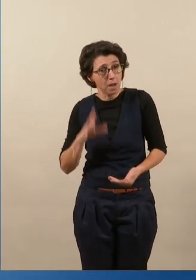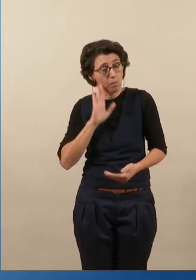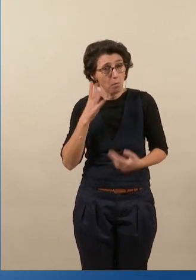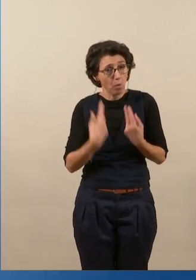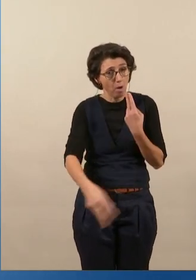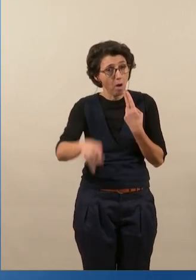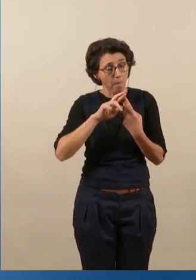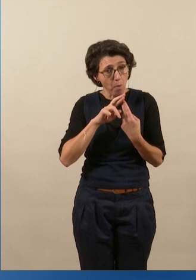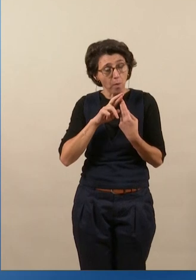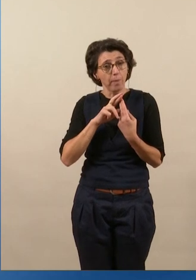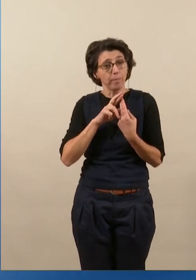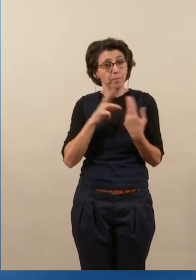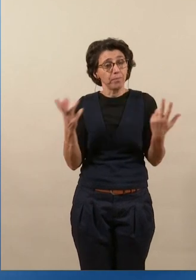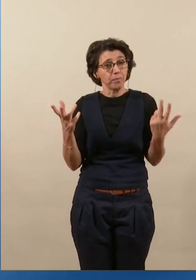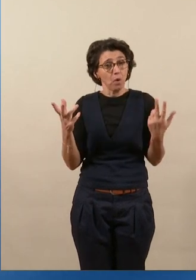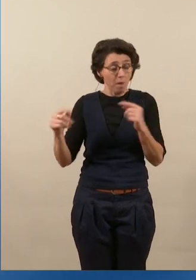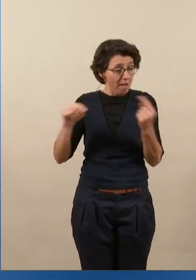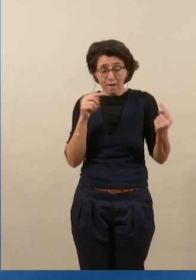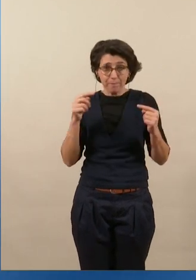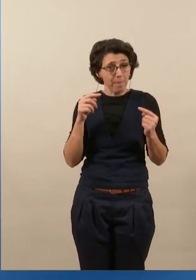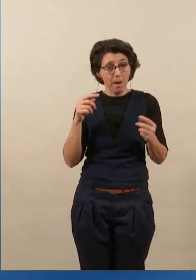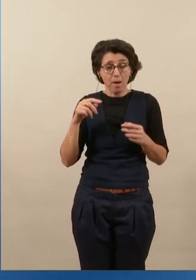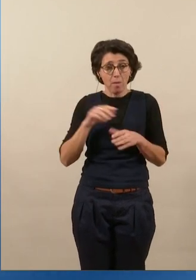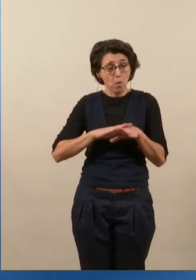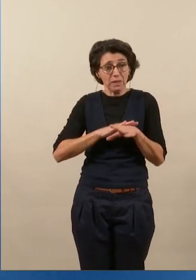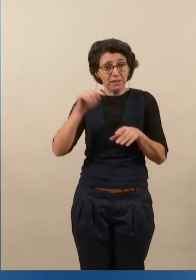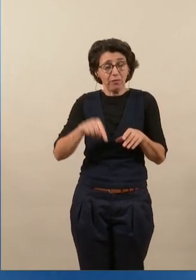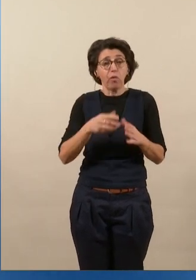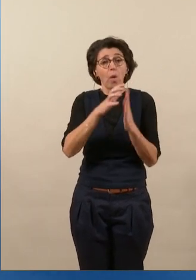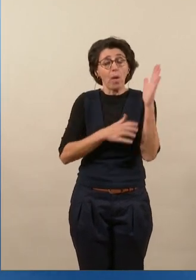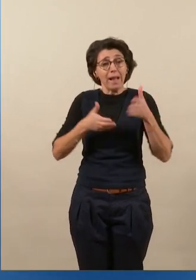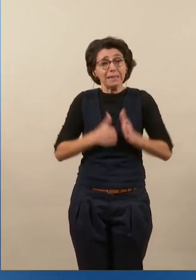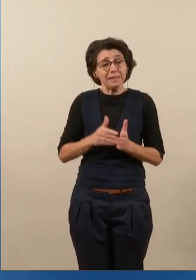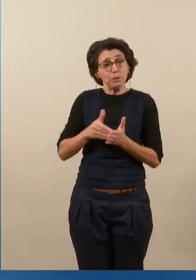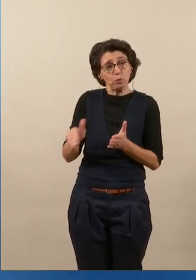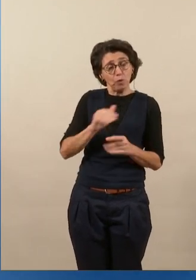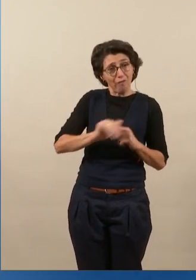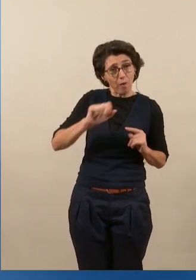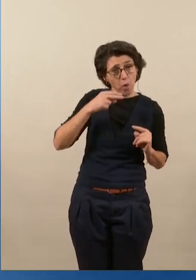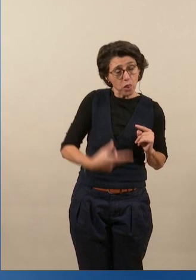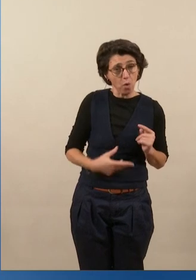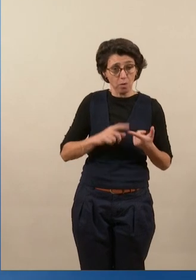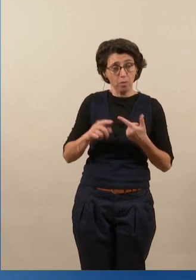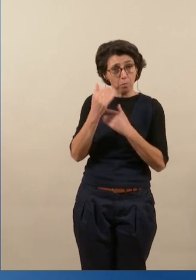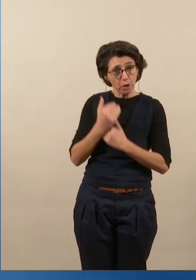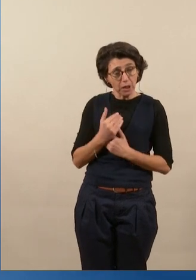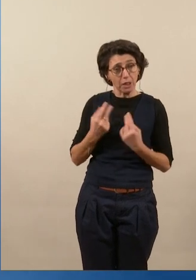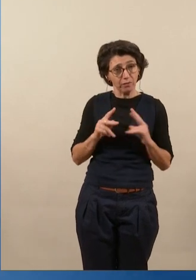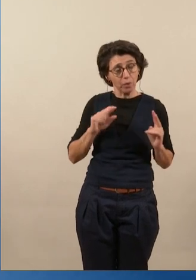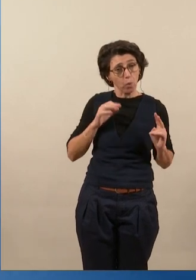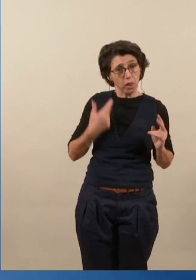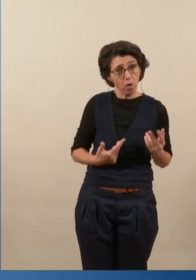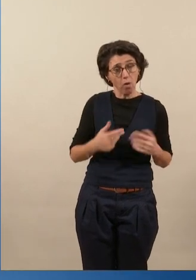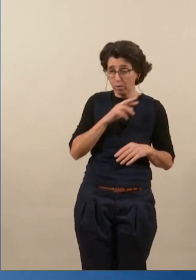politique qui a un véritable débat politique de faire ou pas des arrêtés d'expulsion de nous couvrir ou pas par rapport à l'assurur de